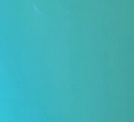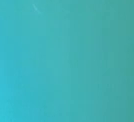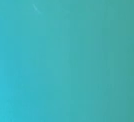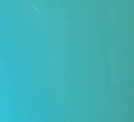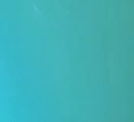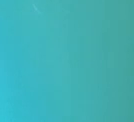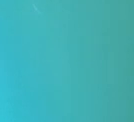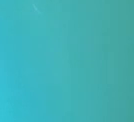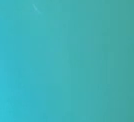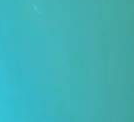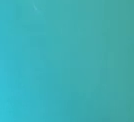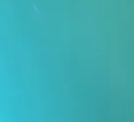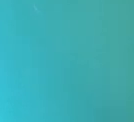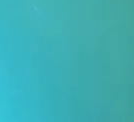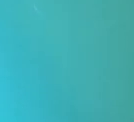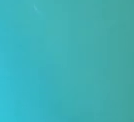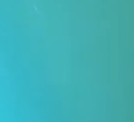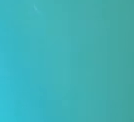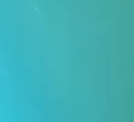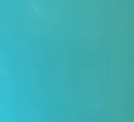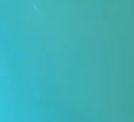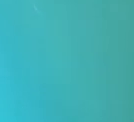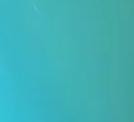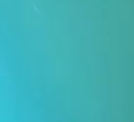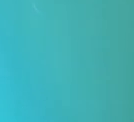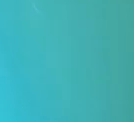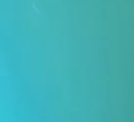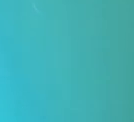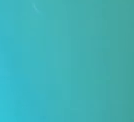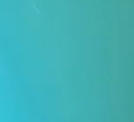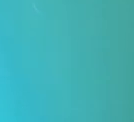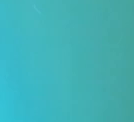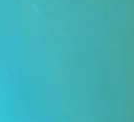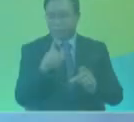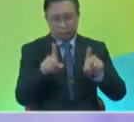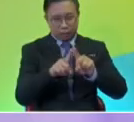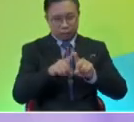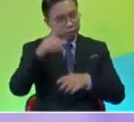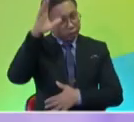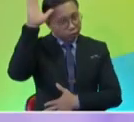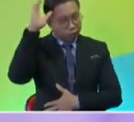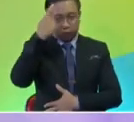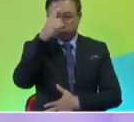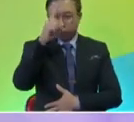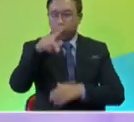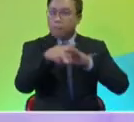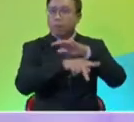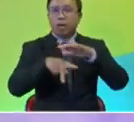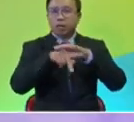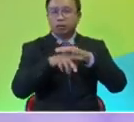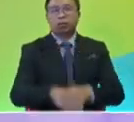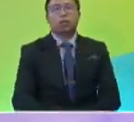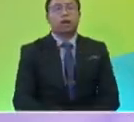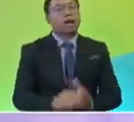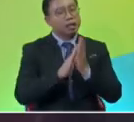khas Selangor Shah Alam Selangor apa khabar Cikgu sihat Terima kasih kerana bersama Irfan hari ini untuk slot prasekolah jadi